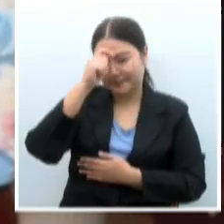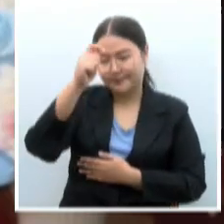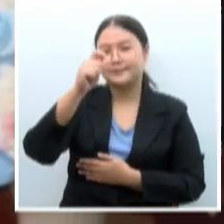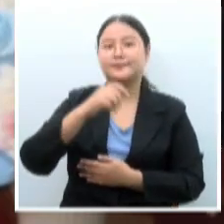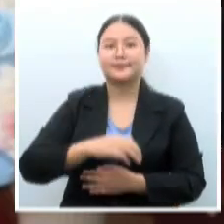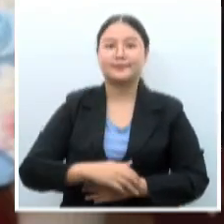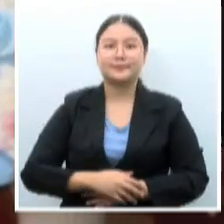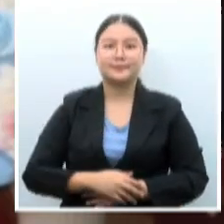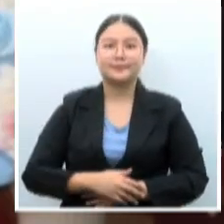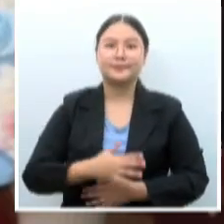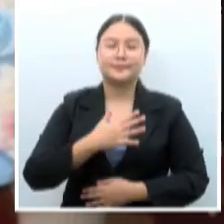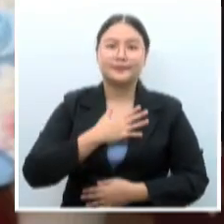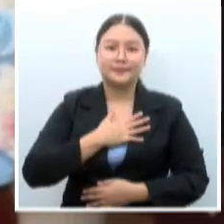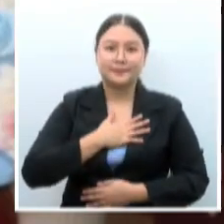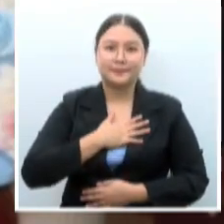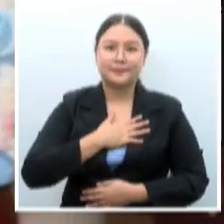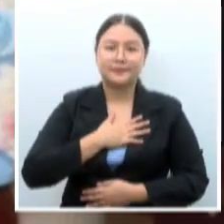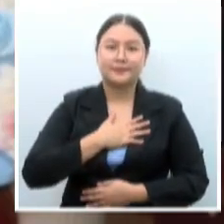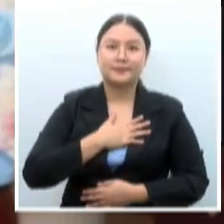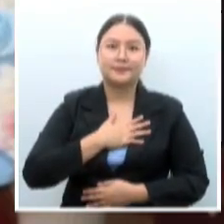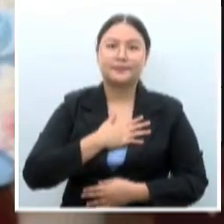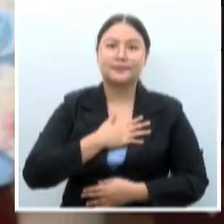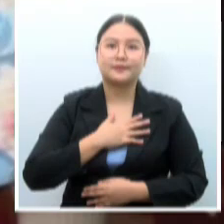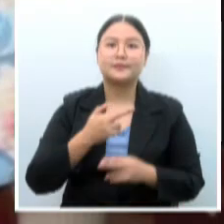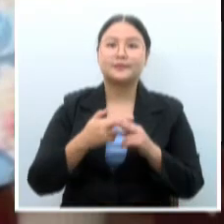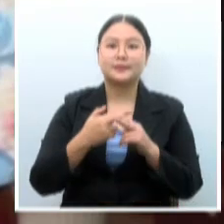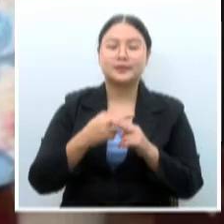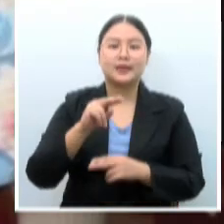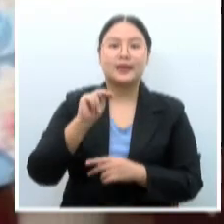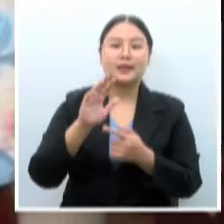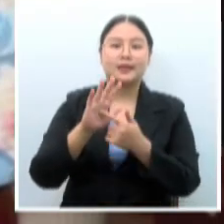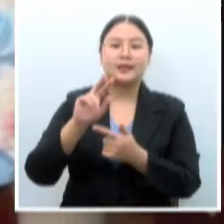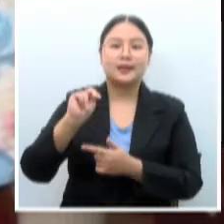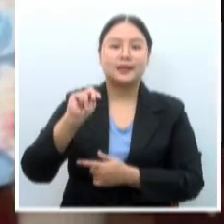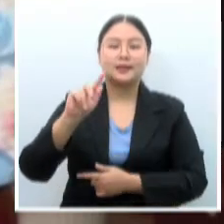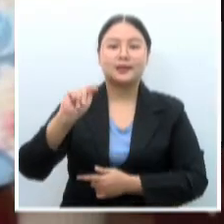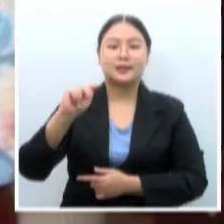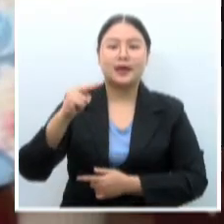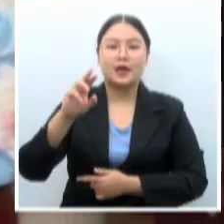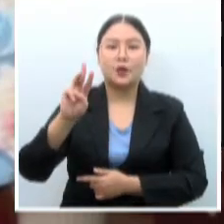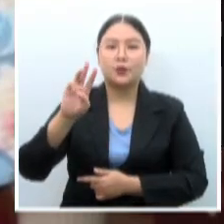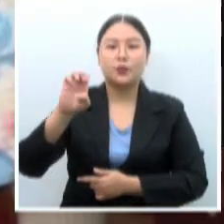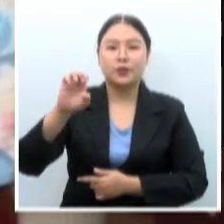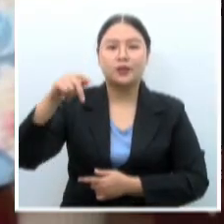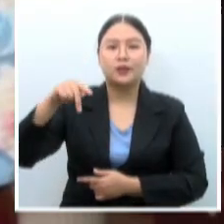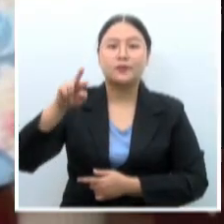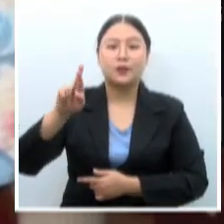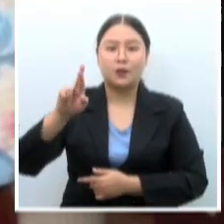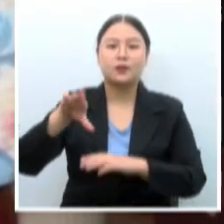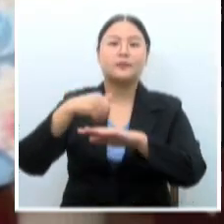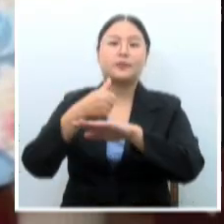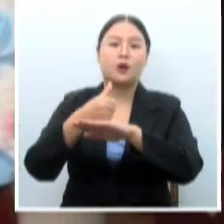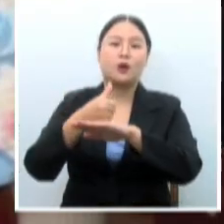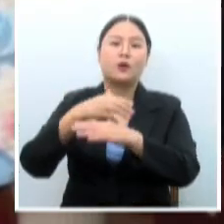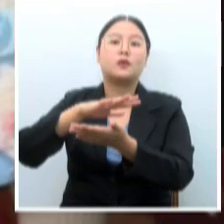ได้ข้าพเจ้านางณัฐวิภรจันตาพรหมมาผู้อำนวยการสำนักงานเขตพื้นที่การศึกษาประถมศึกษา